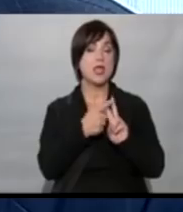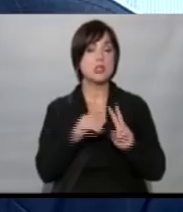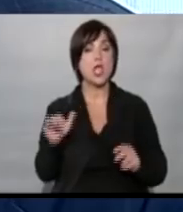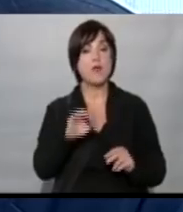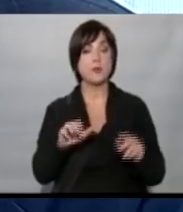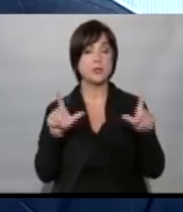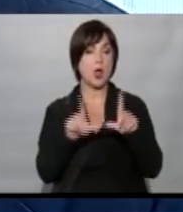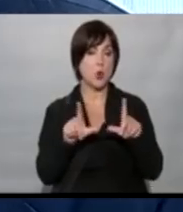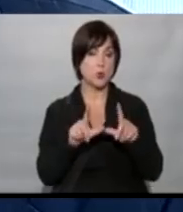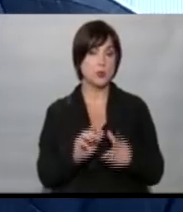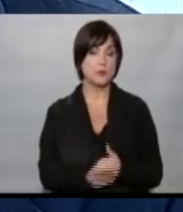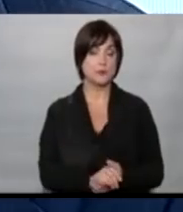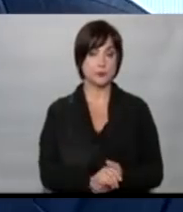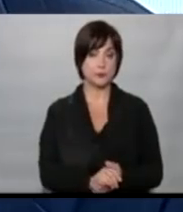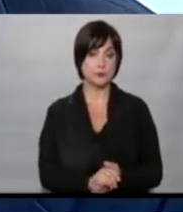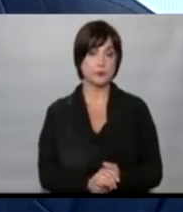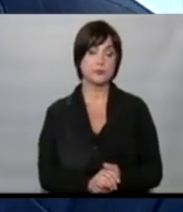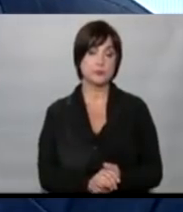Европска унија. Но